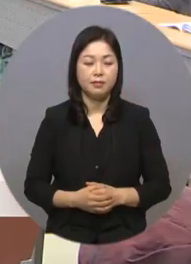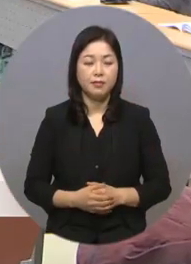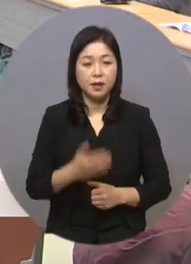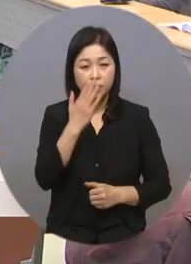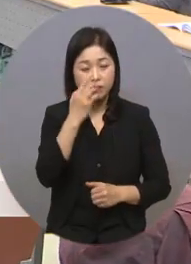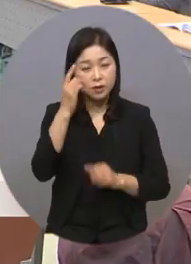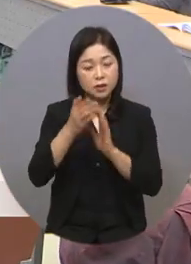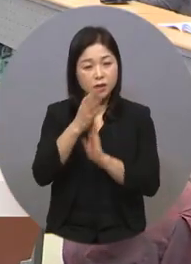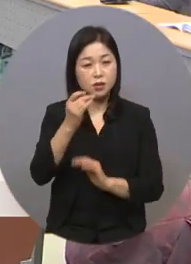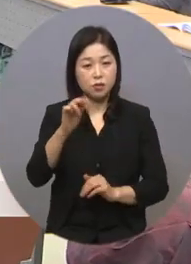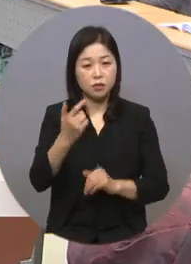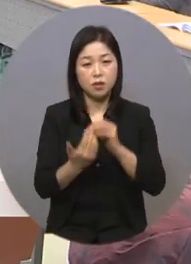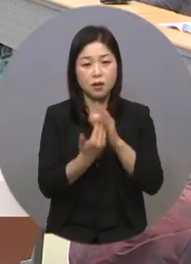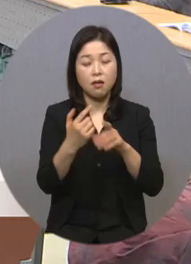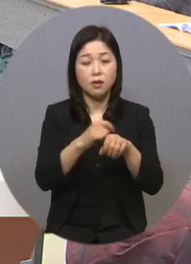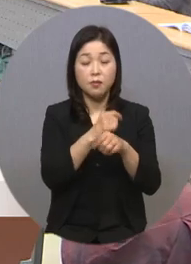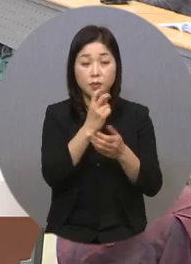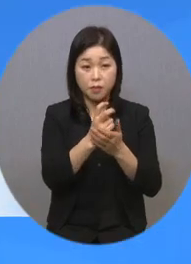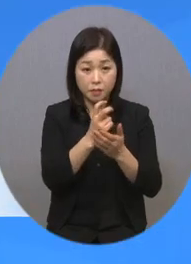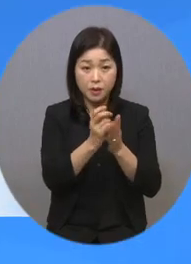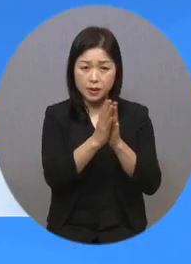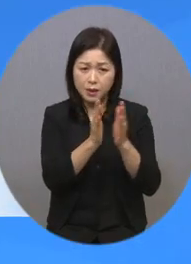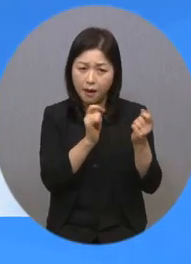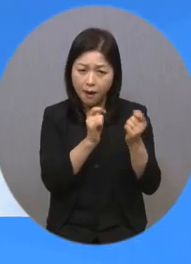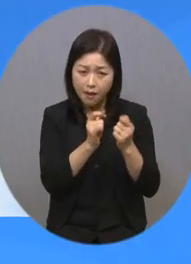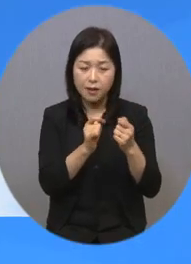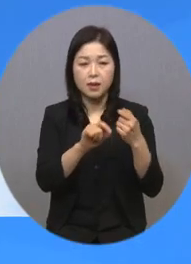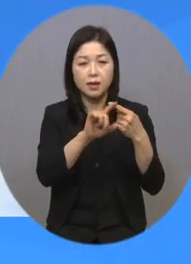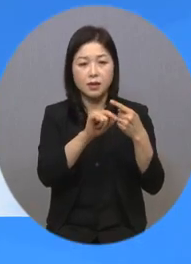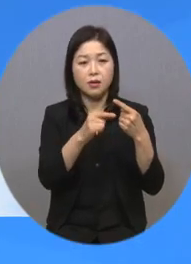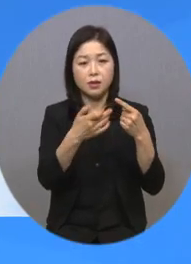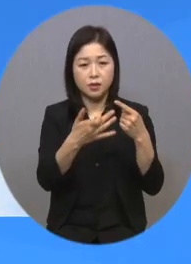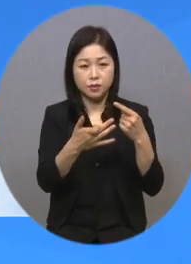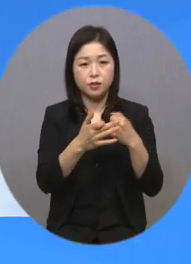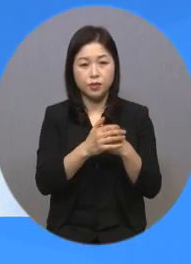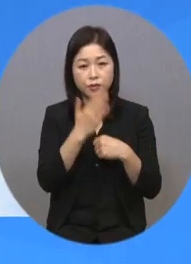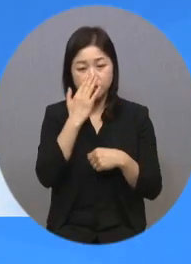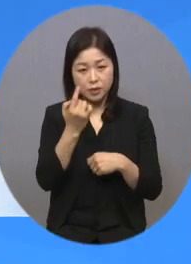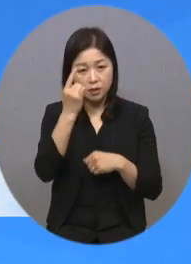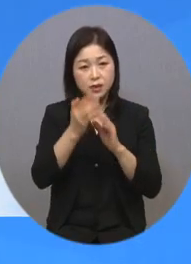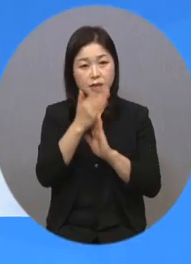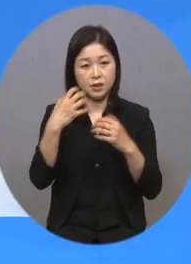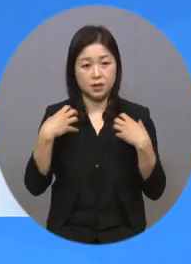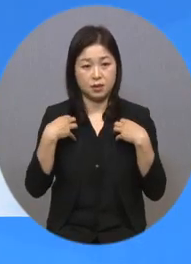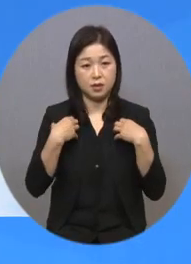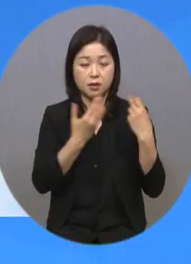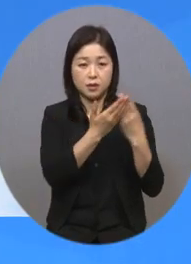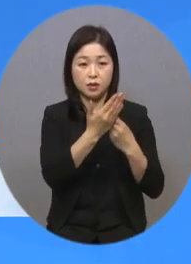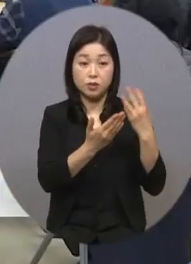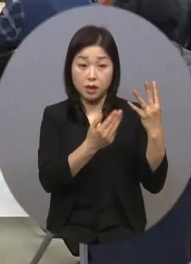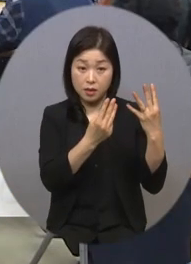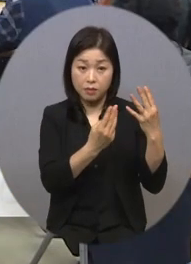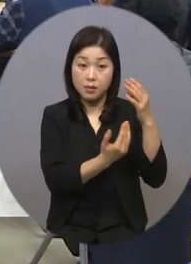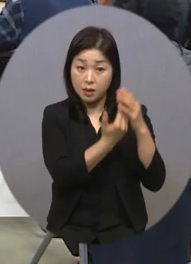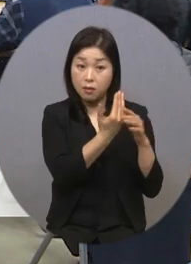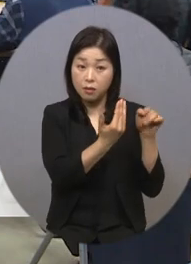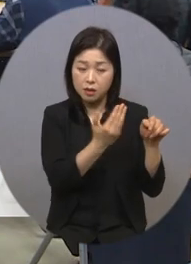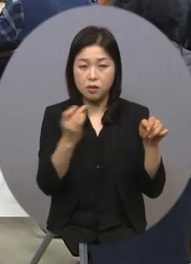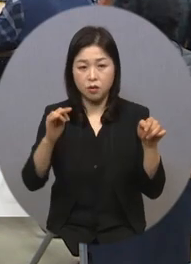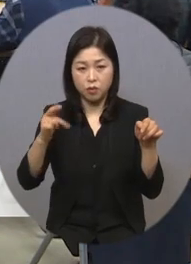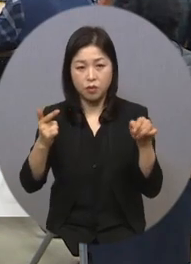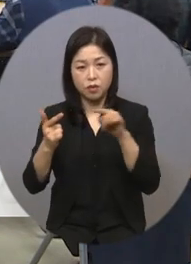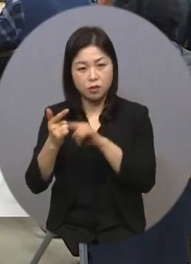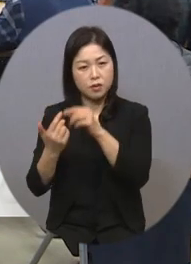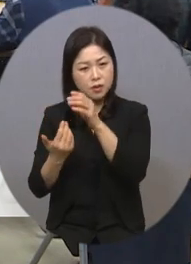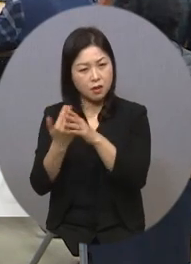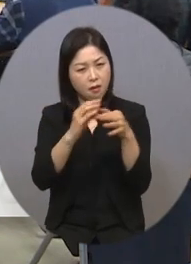순천시가 여순사건특별법 시행을 앞두고 지난 19일 순천시청에서 제주 4.3 사건을 통해 여순사건의